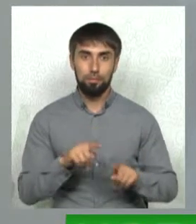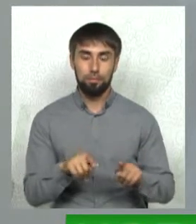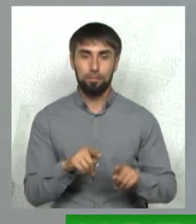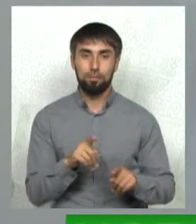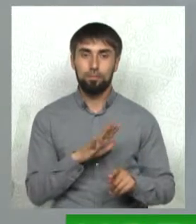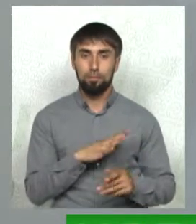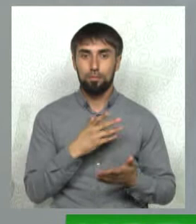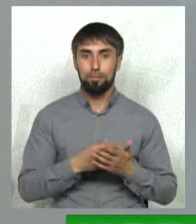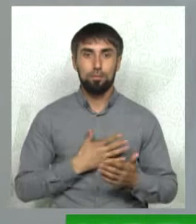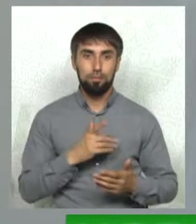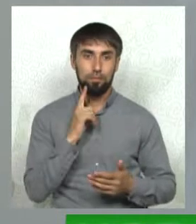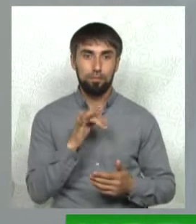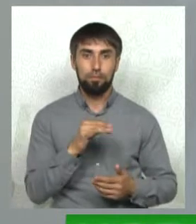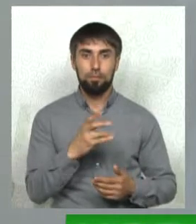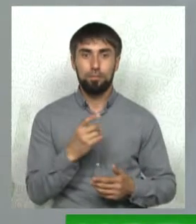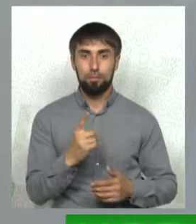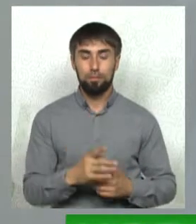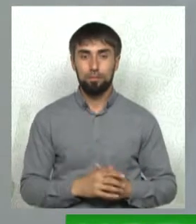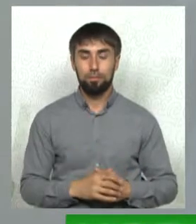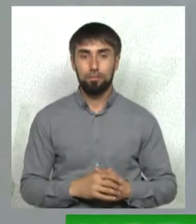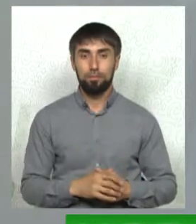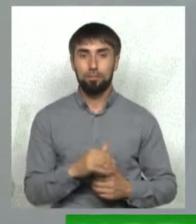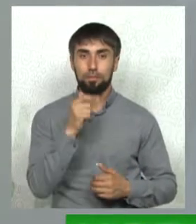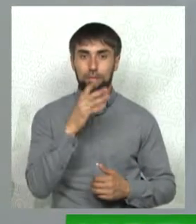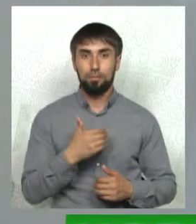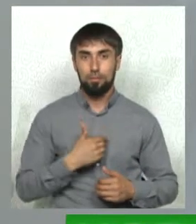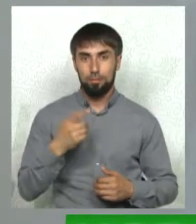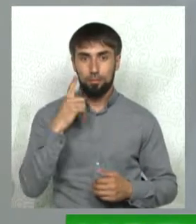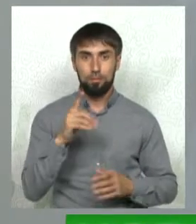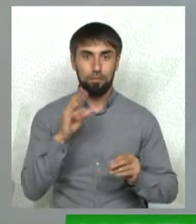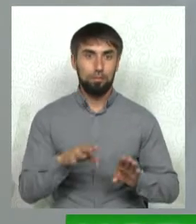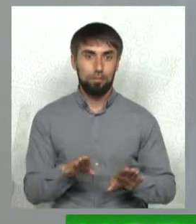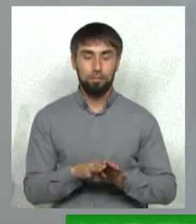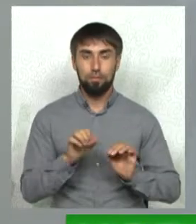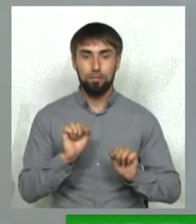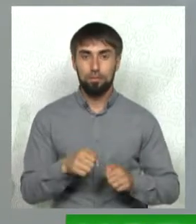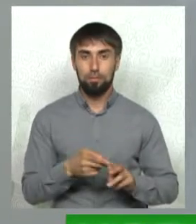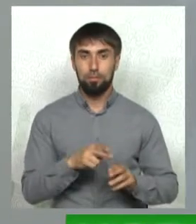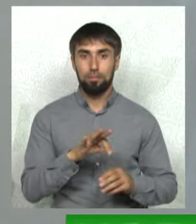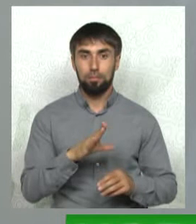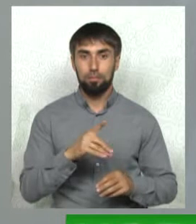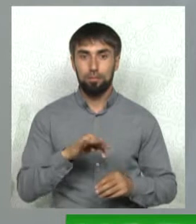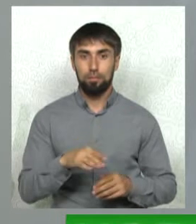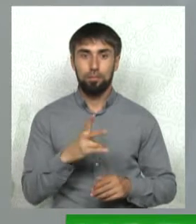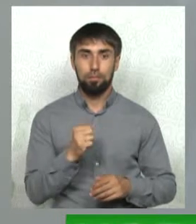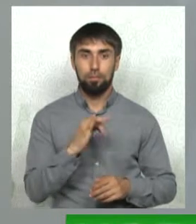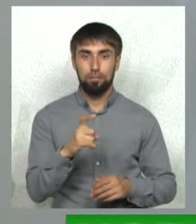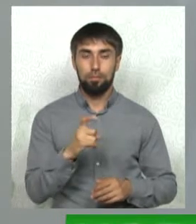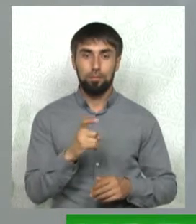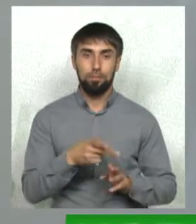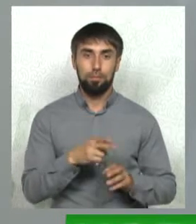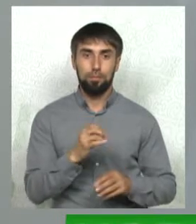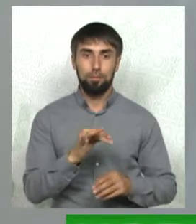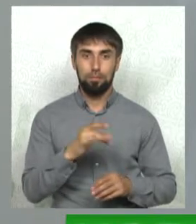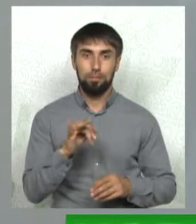создать беседу с нашей молодежью, и не одну, которая, мне кажется, все-таки сможет повлиять на их ценности, на